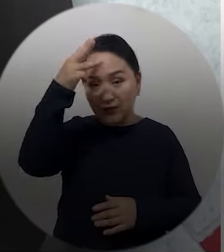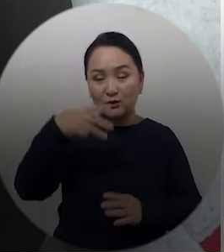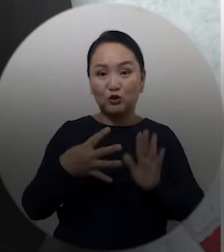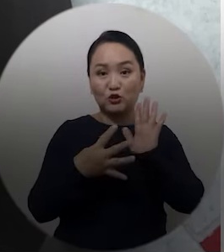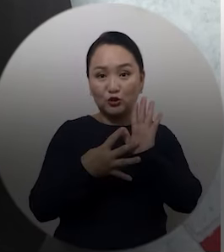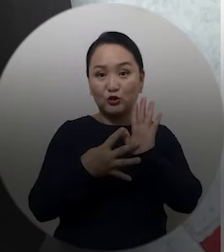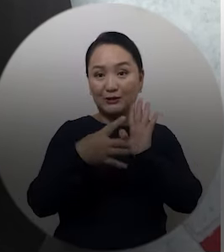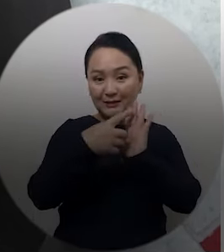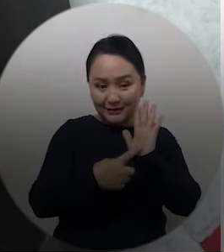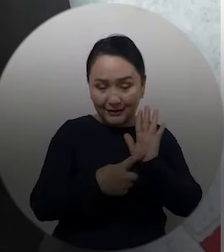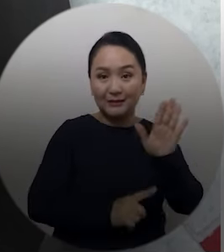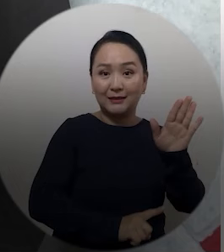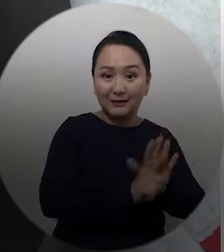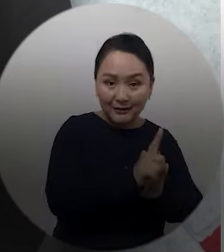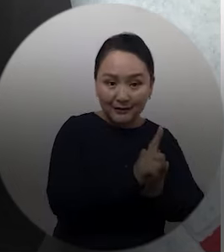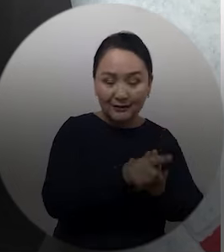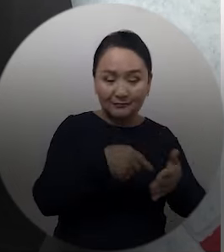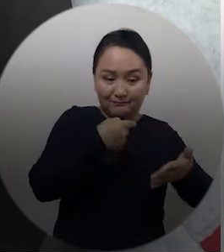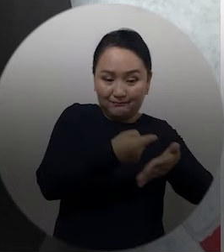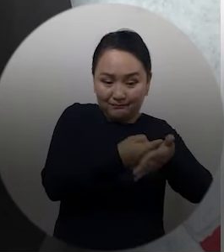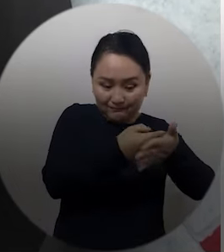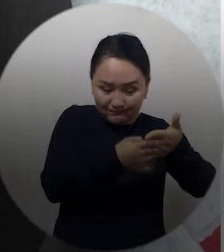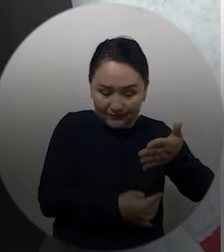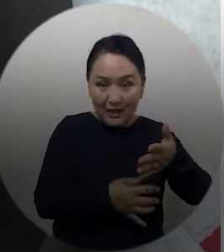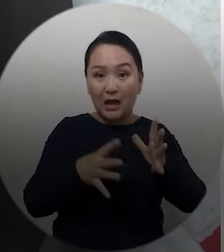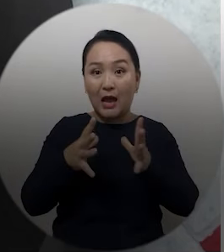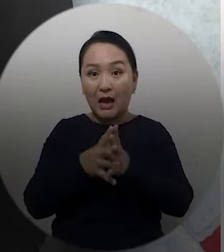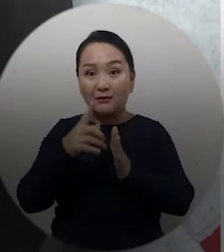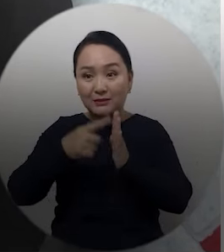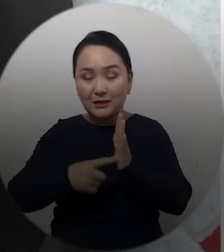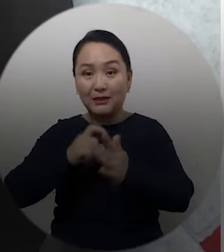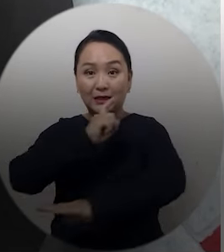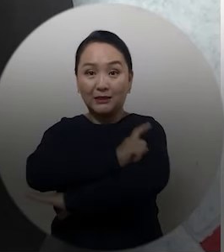9 сард бол эсэлтэд аваад 10 сарын 1-ээс хичээлийг эхлэн